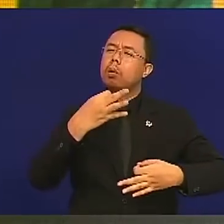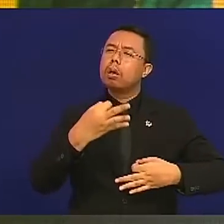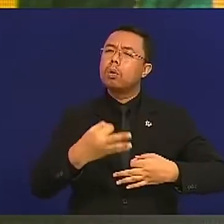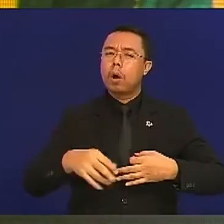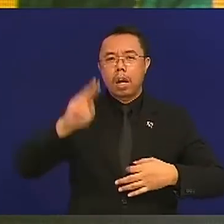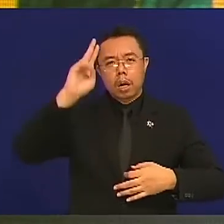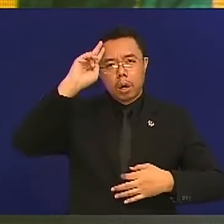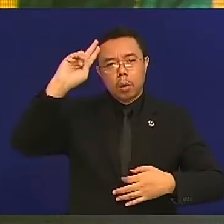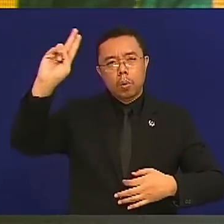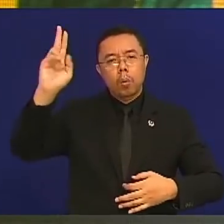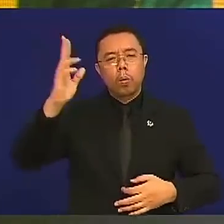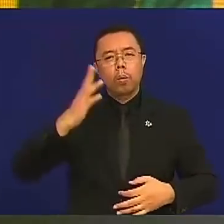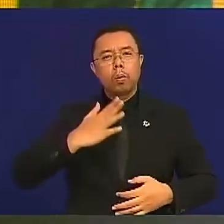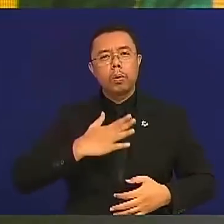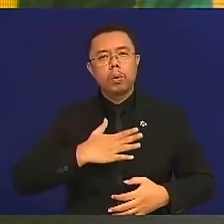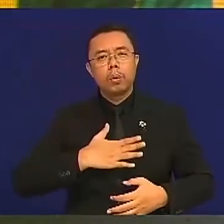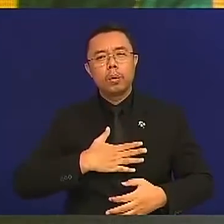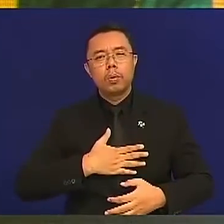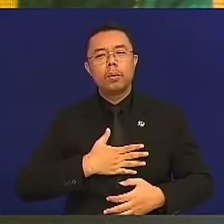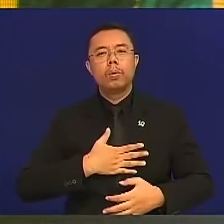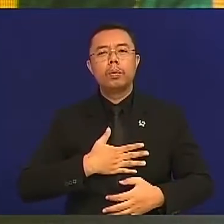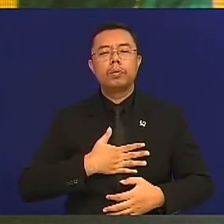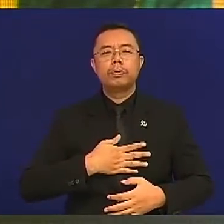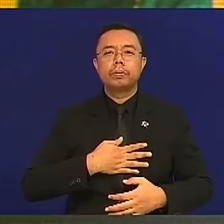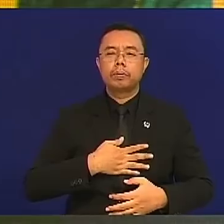jiwa-jiwa Tuhanku